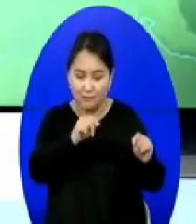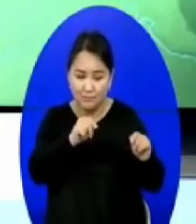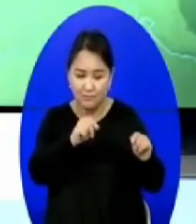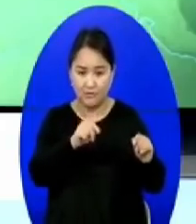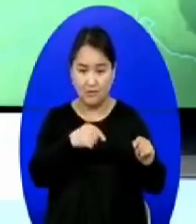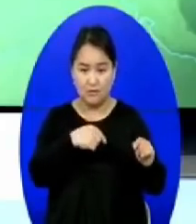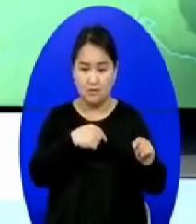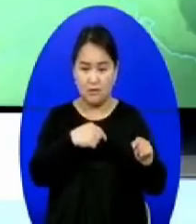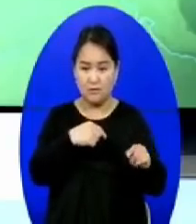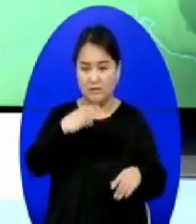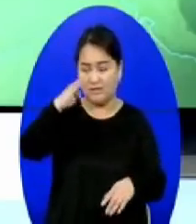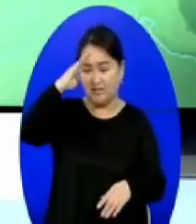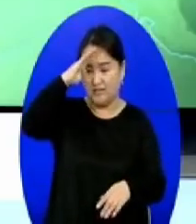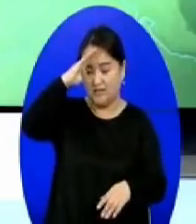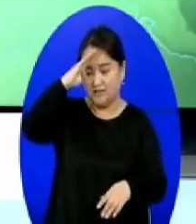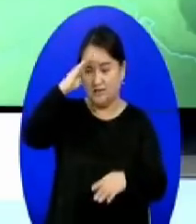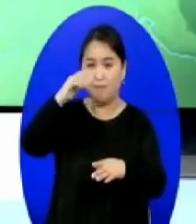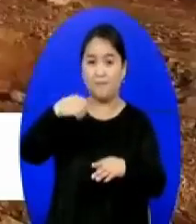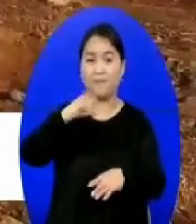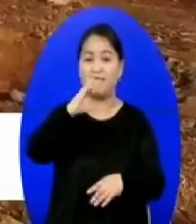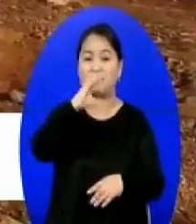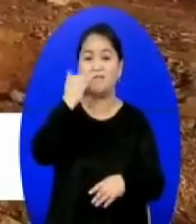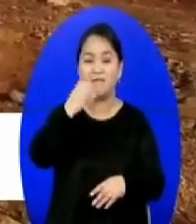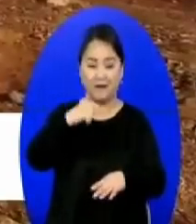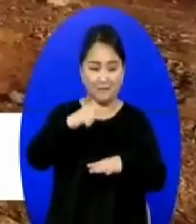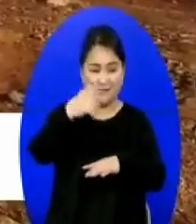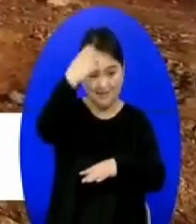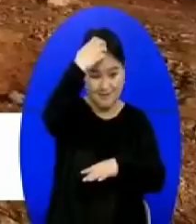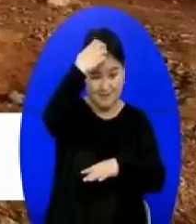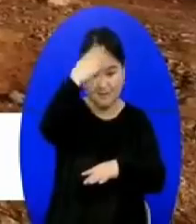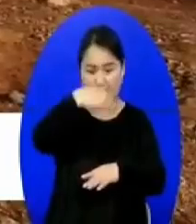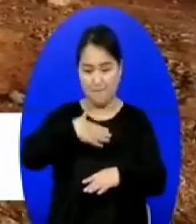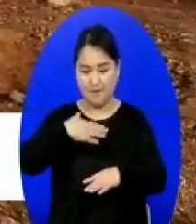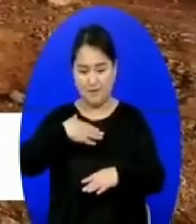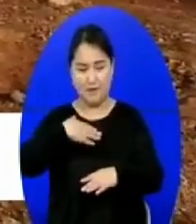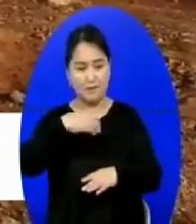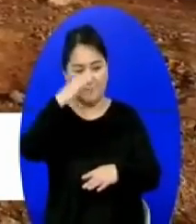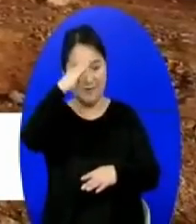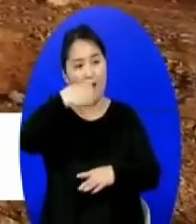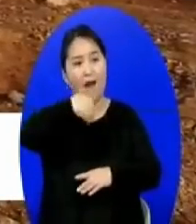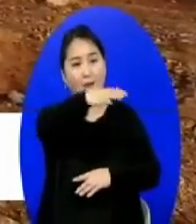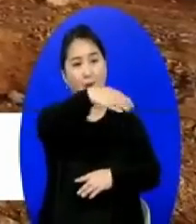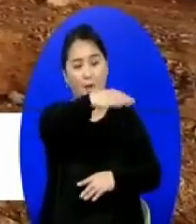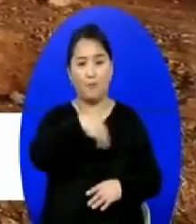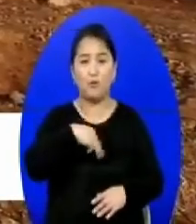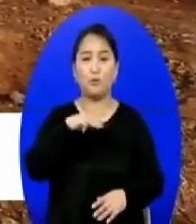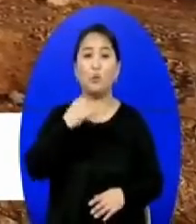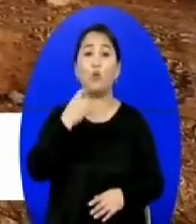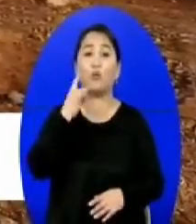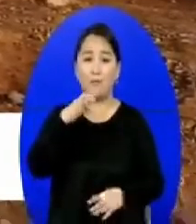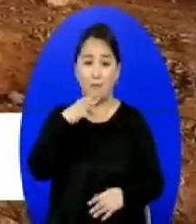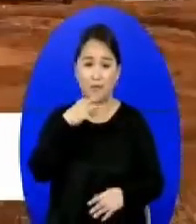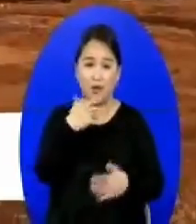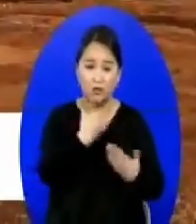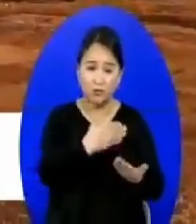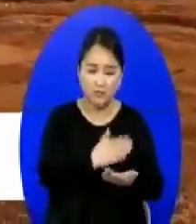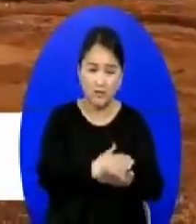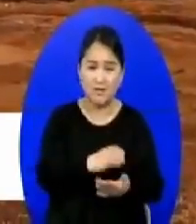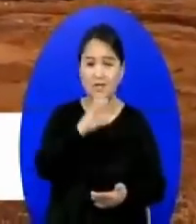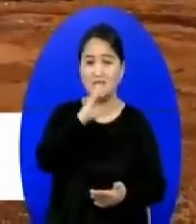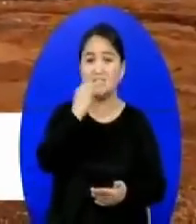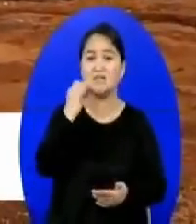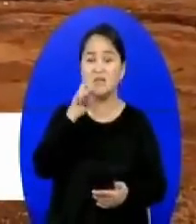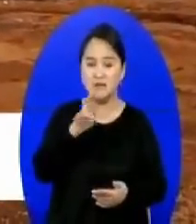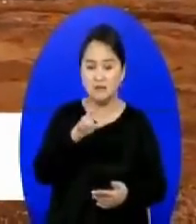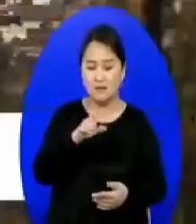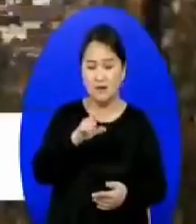нь цэргээ гаргахыг Сирийн засгийн газраас шаардлаа. За Оросын албаны улсын хувьд бол Сирийн иргэний дайны хугацаанд Сирийн эрх баригч